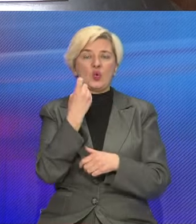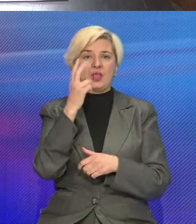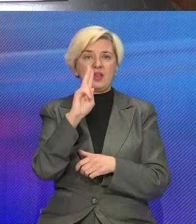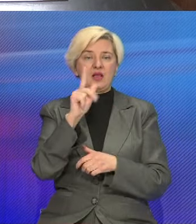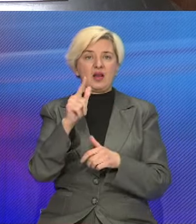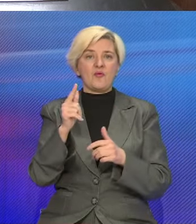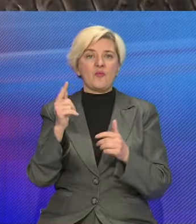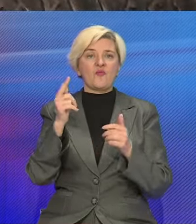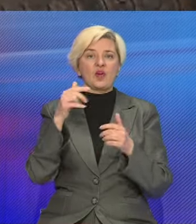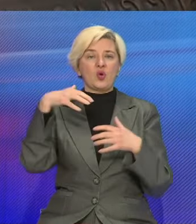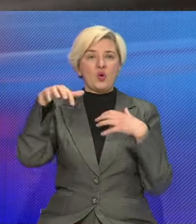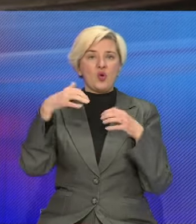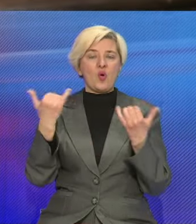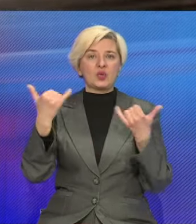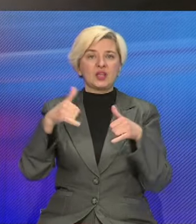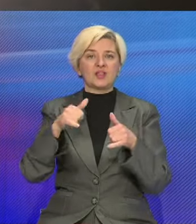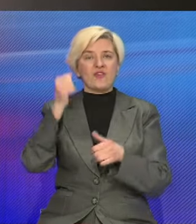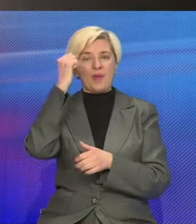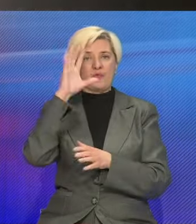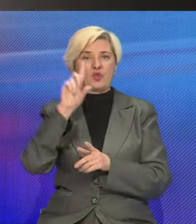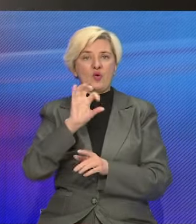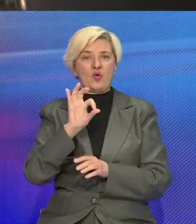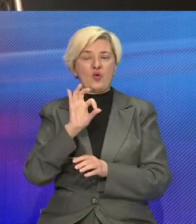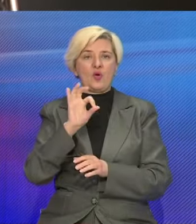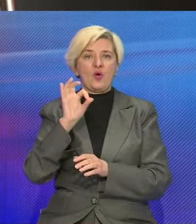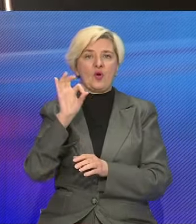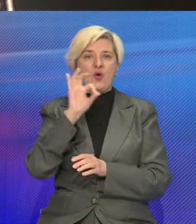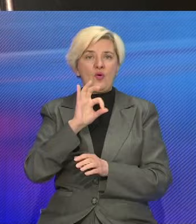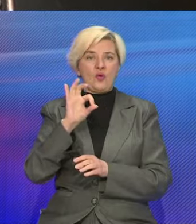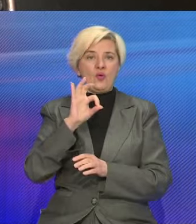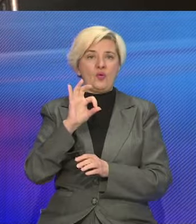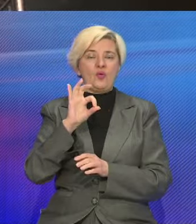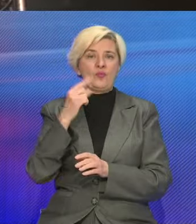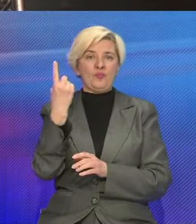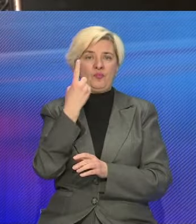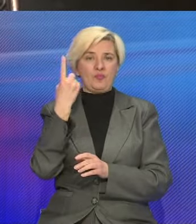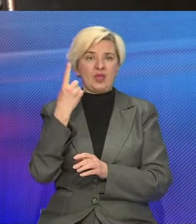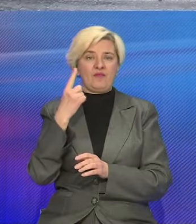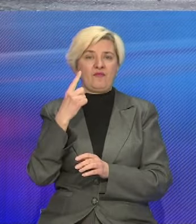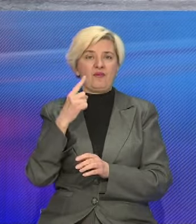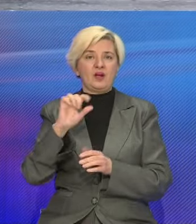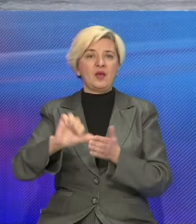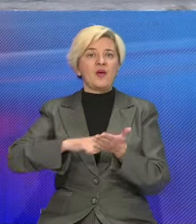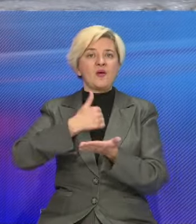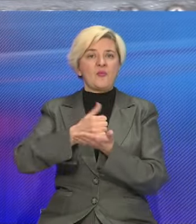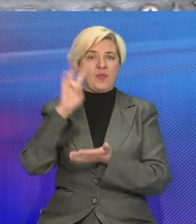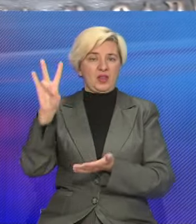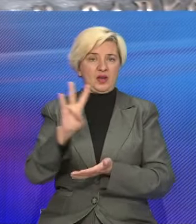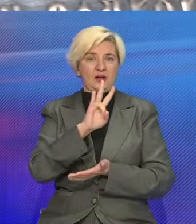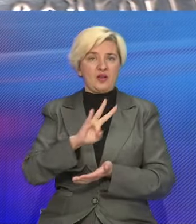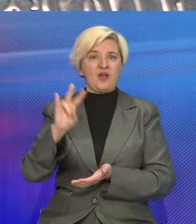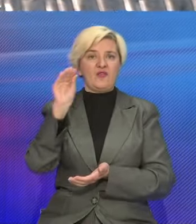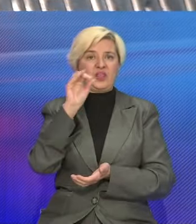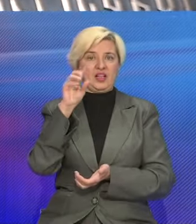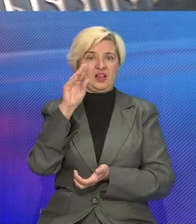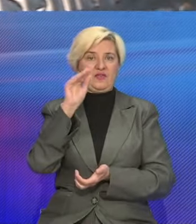в память о упокоении первого патриаршево-экзарха всей Беларуси митрополита Филаретова-Хромеева.